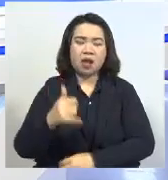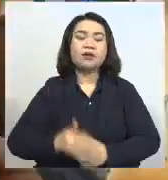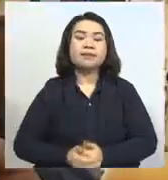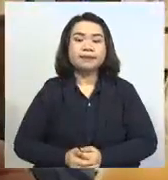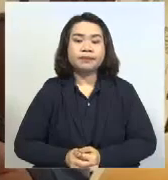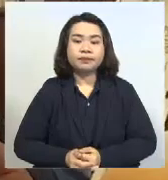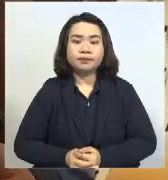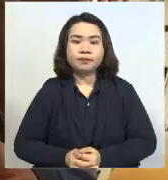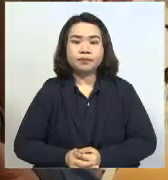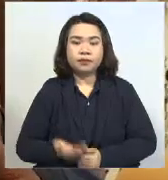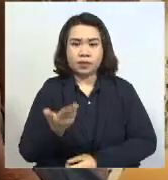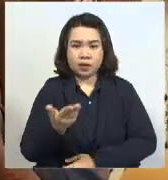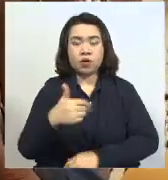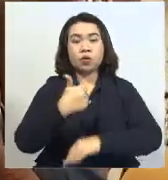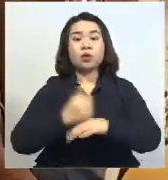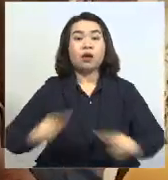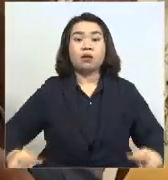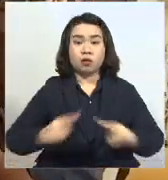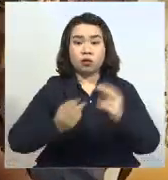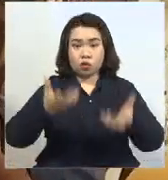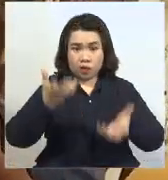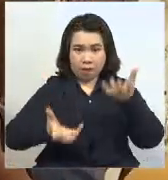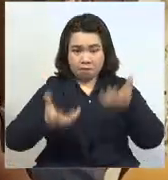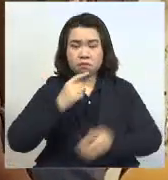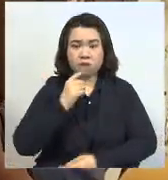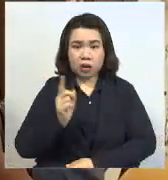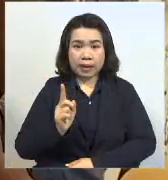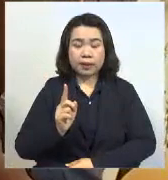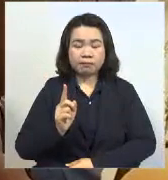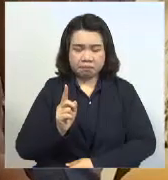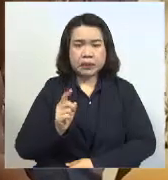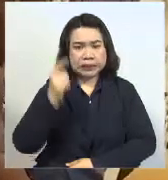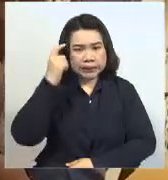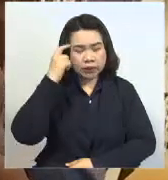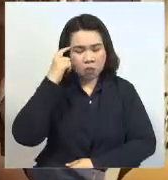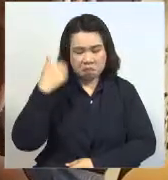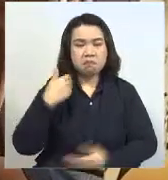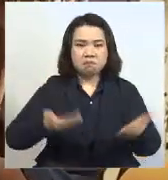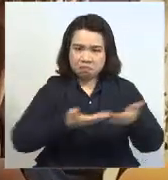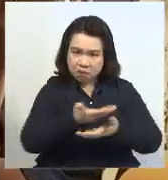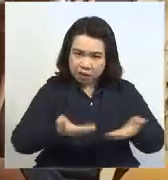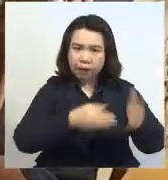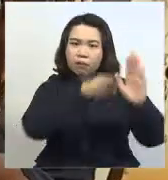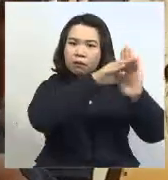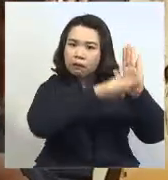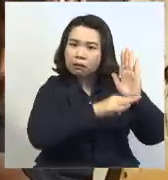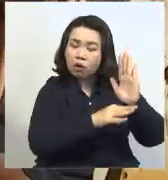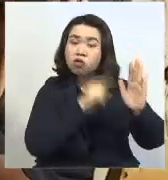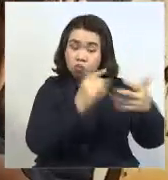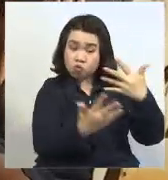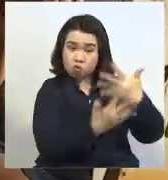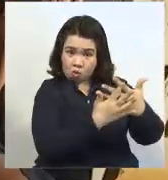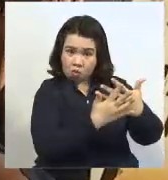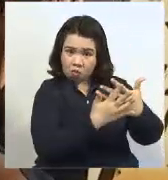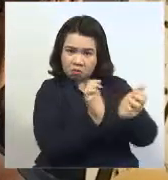ซึ่งวันนี้นายสมศักดิ์เทพสุทินรัฐมนตรีว่าการกระทรวงยุติธรรมก็บอกนะคะว่าจะต้องมีการพิจารณากลไกการปล่อยตัวนักโทษที่เข้า